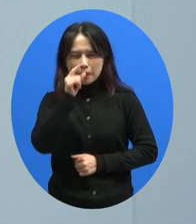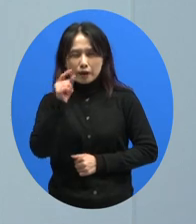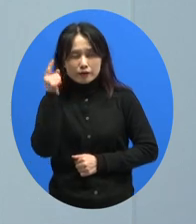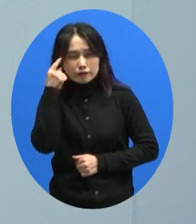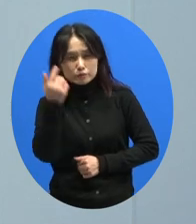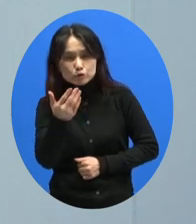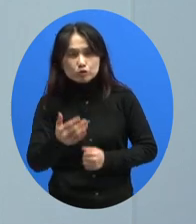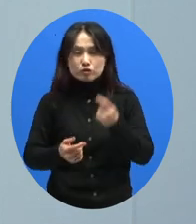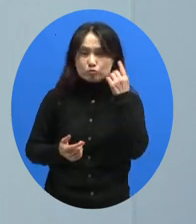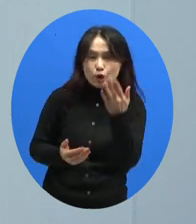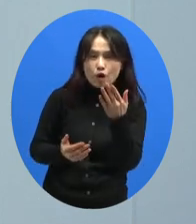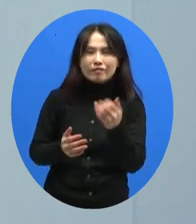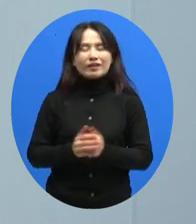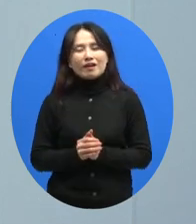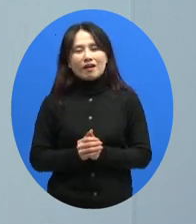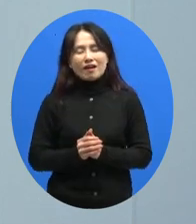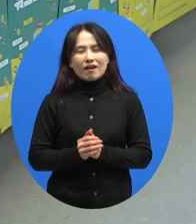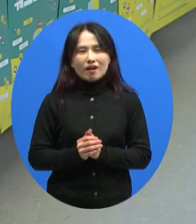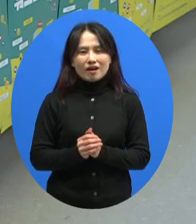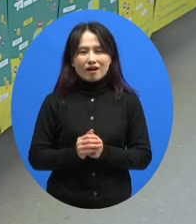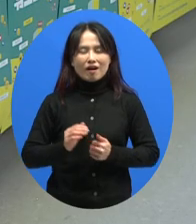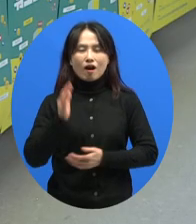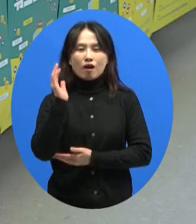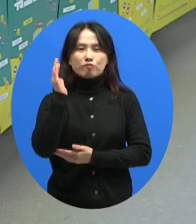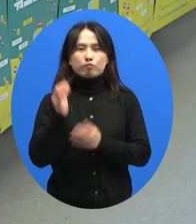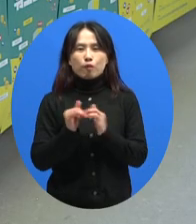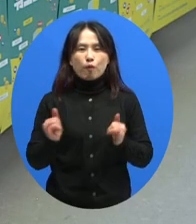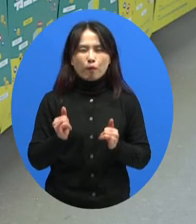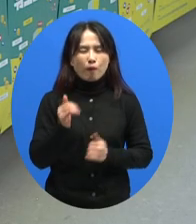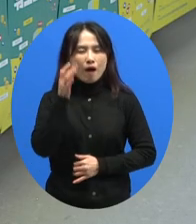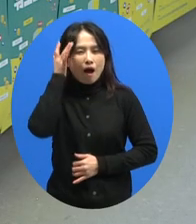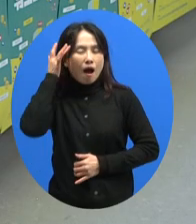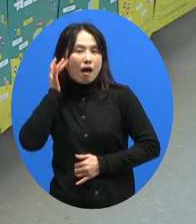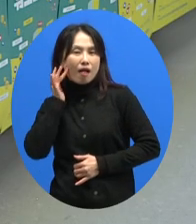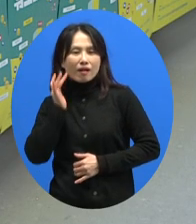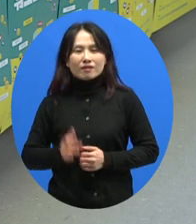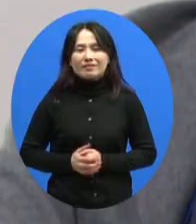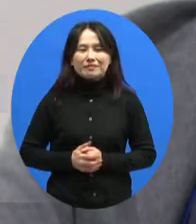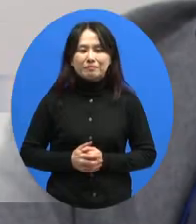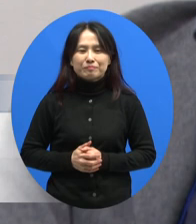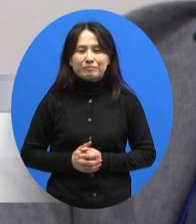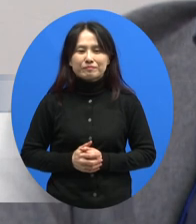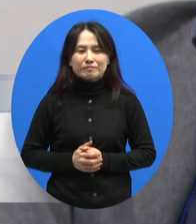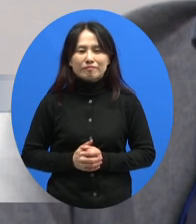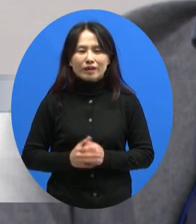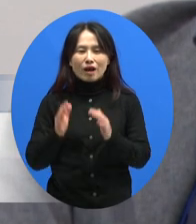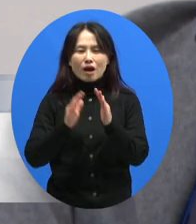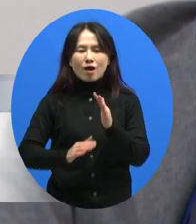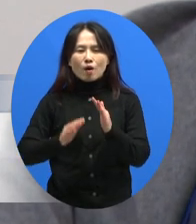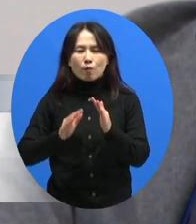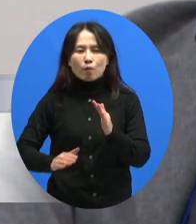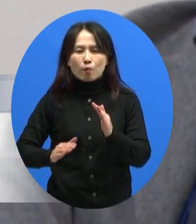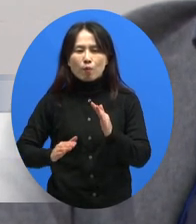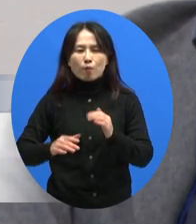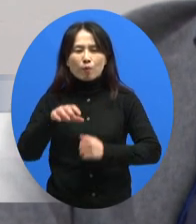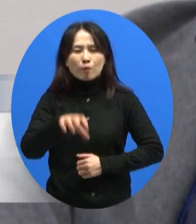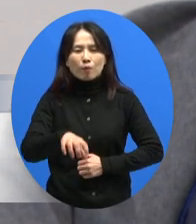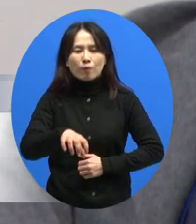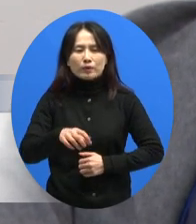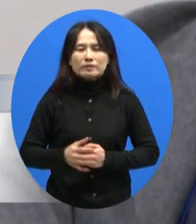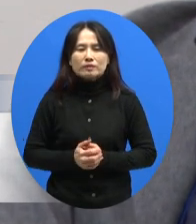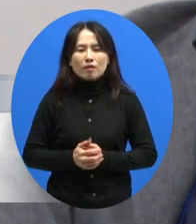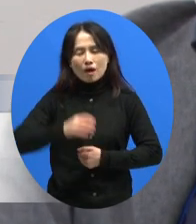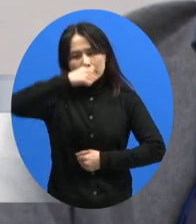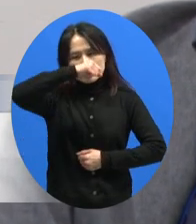공세는 오디션에서 피해갈 수 없는 필수 관문입니다. 공공에 있어서 예산은 심의를 받지